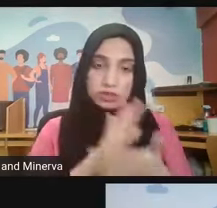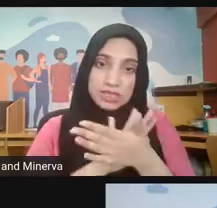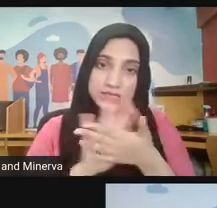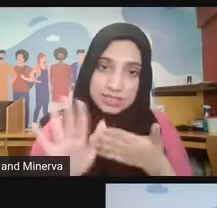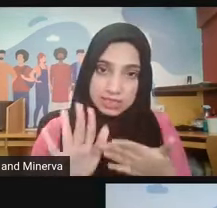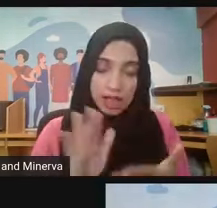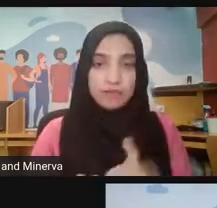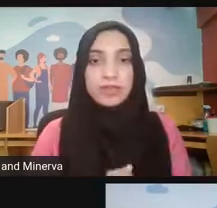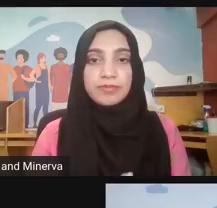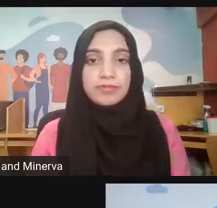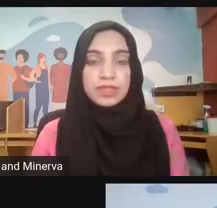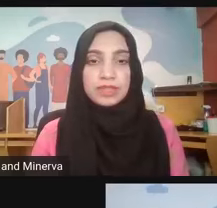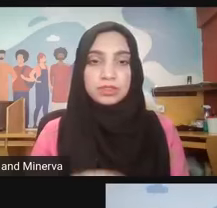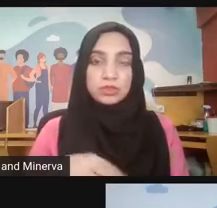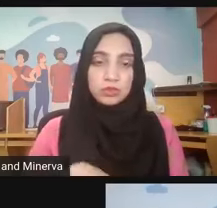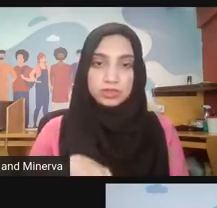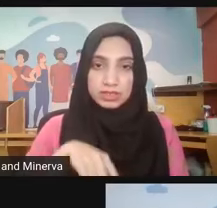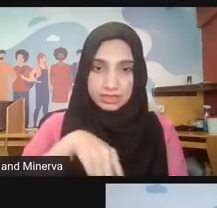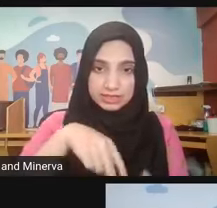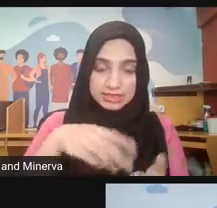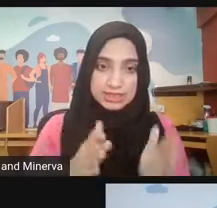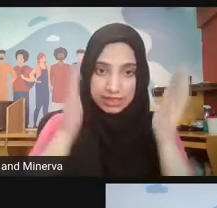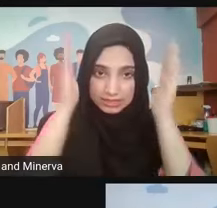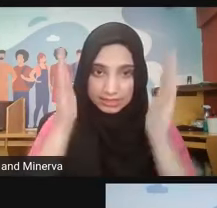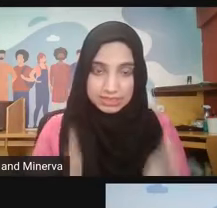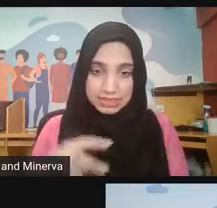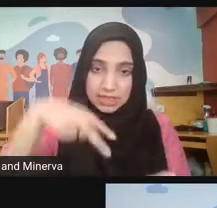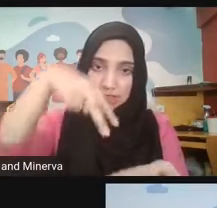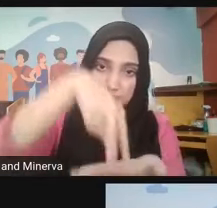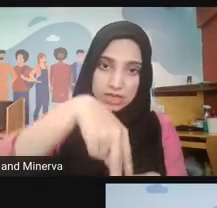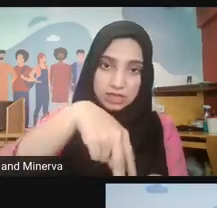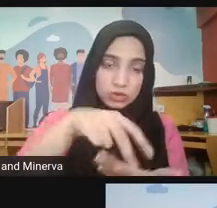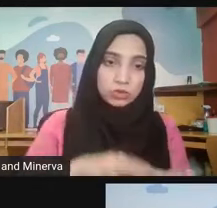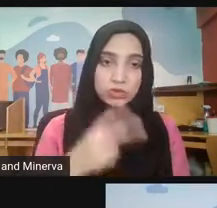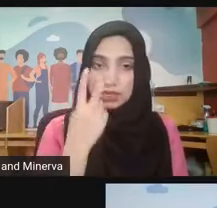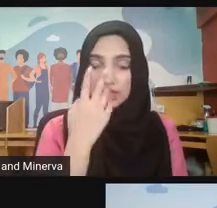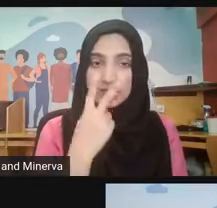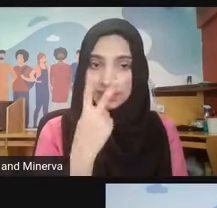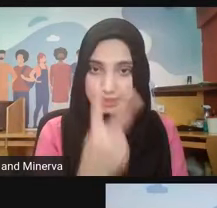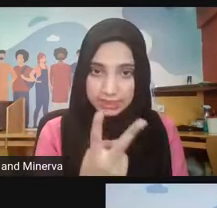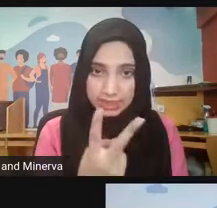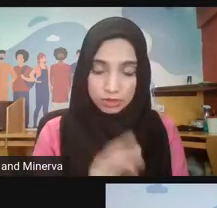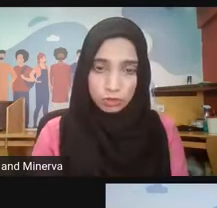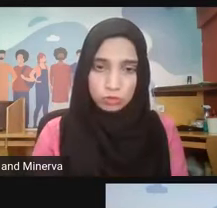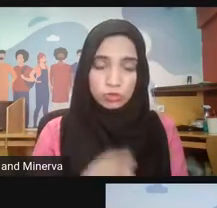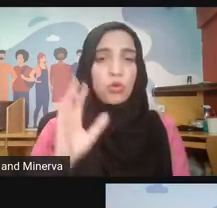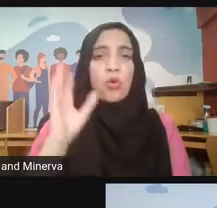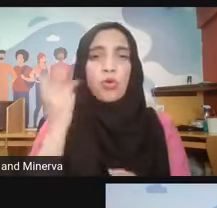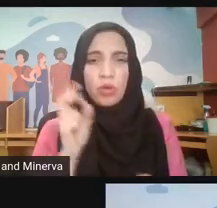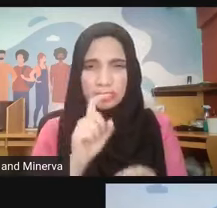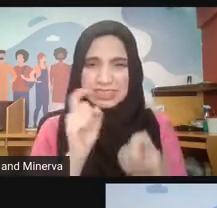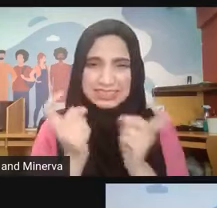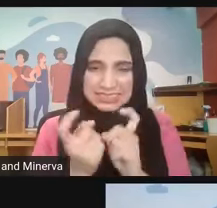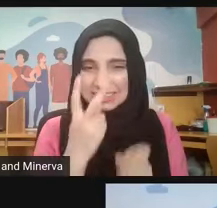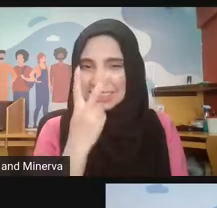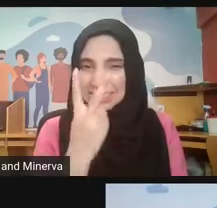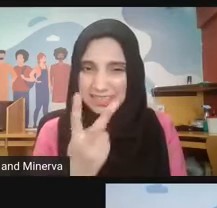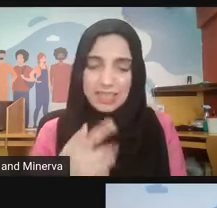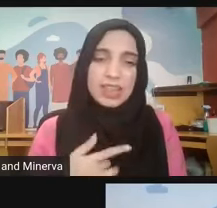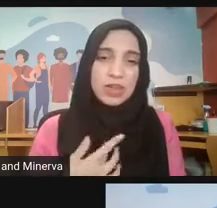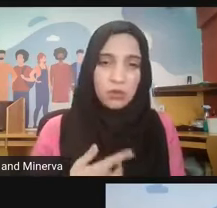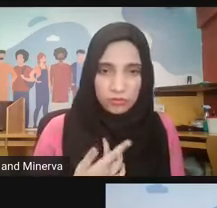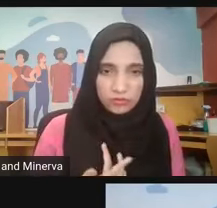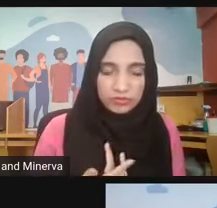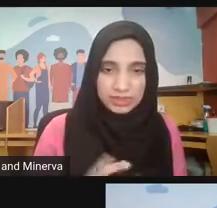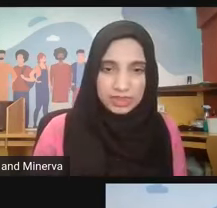है, यू हैव टू स्टैंड स्ट्रेट एंड लुक एट योर ब्रेस्ट. और अगर उसमें कोई भी चेंज आपको दिखाई दे रहा है तो यू हैव टू मूव. जो सिम्टम्स मैंने